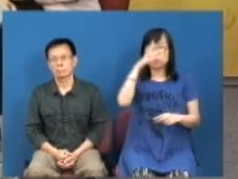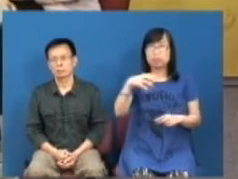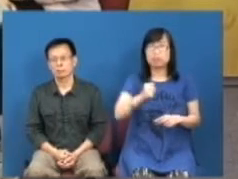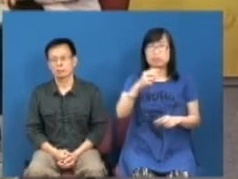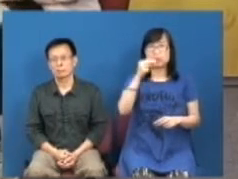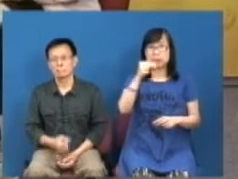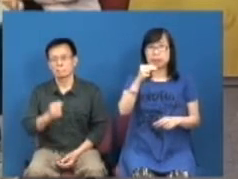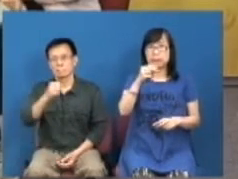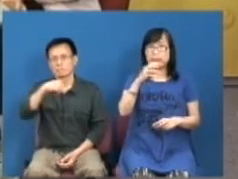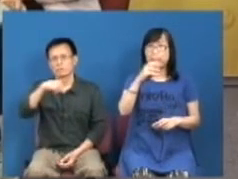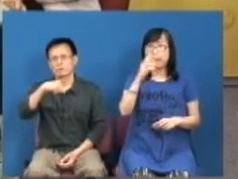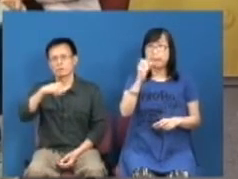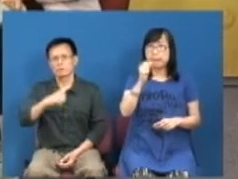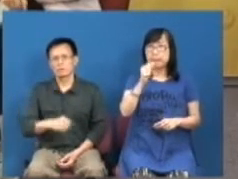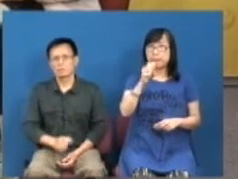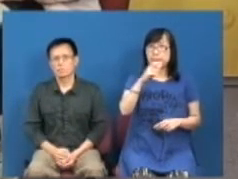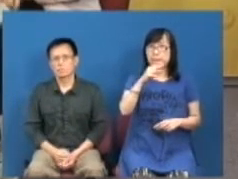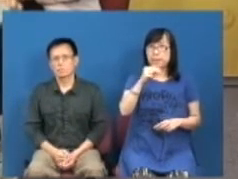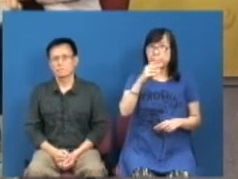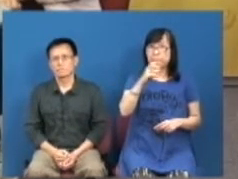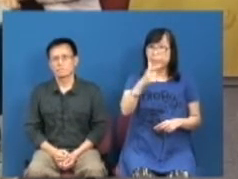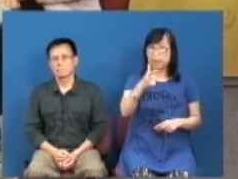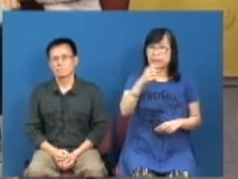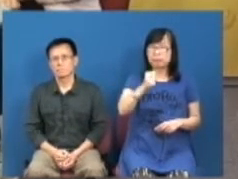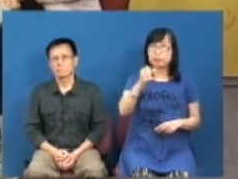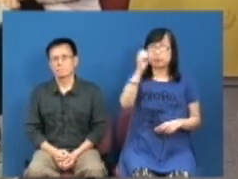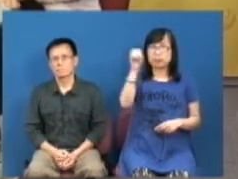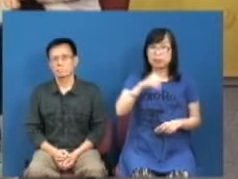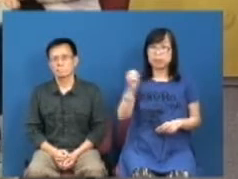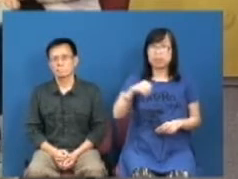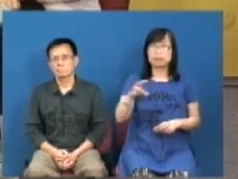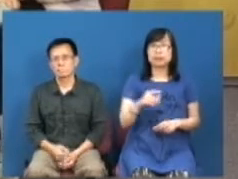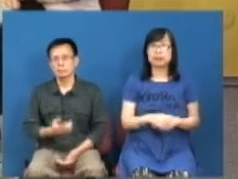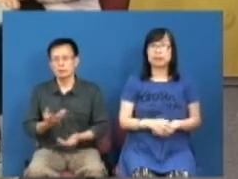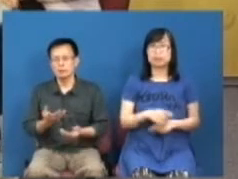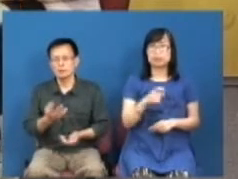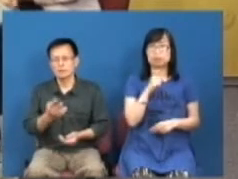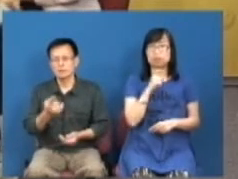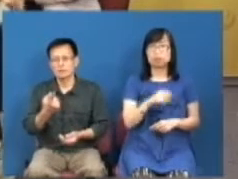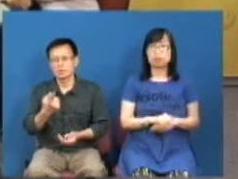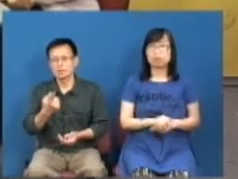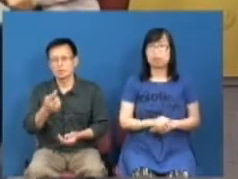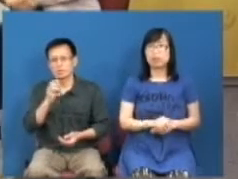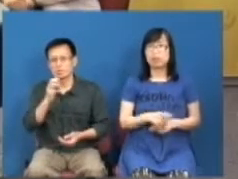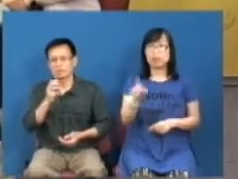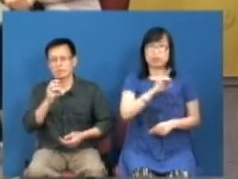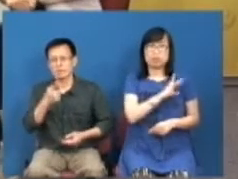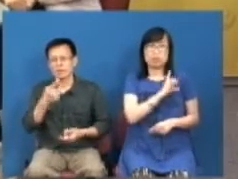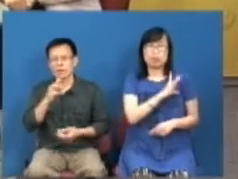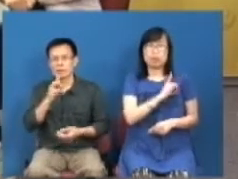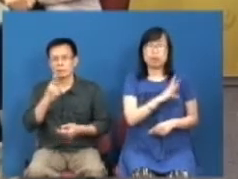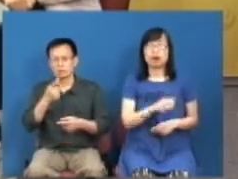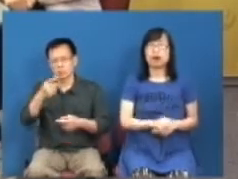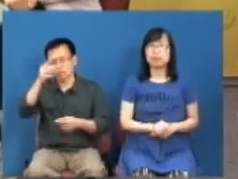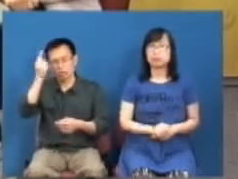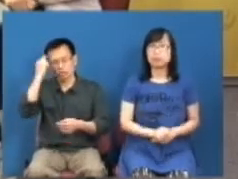嘛，仲有20%嘅啫喎，好似爭千零億嘅啫 喎。哇！即係想翻 私有化， 唔係，即係你想政